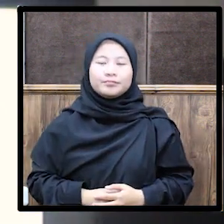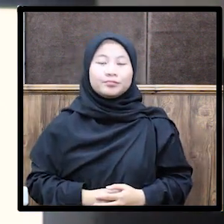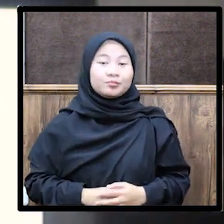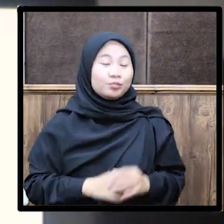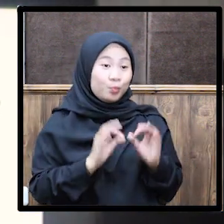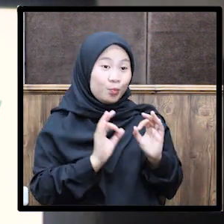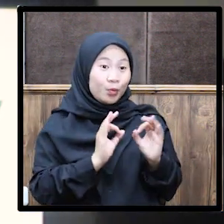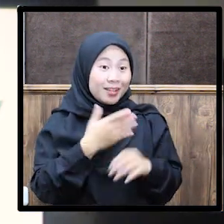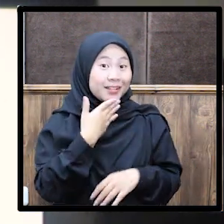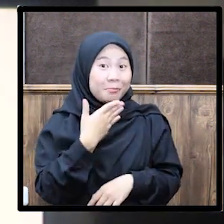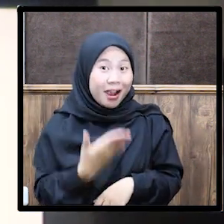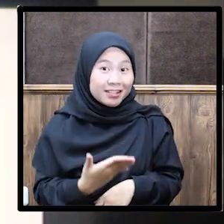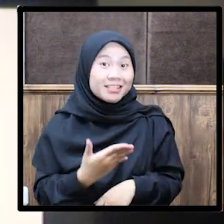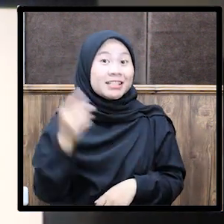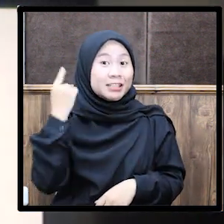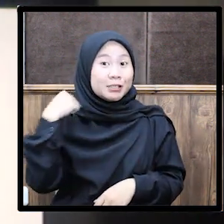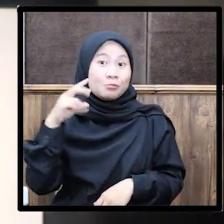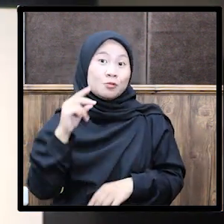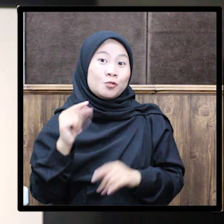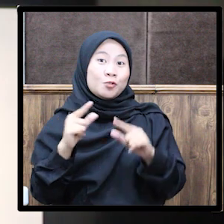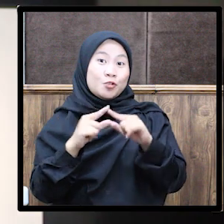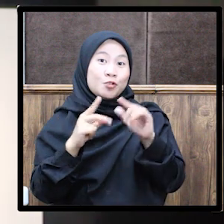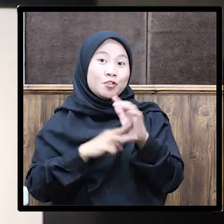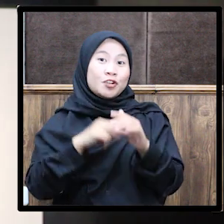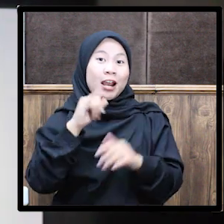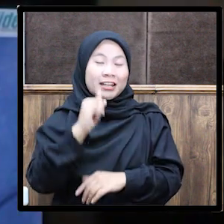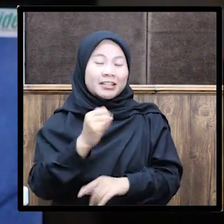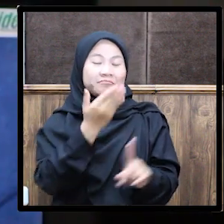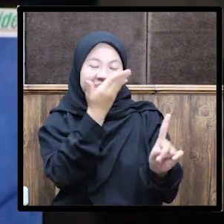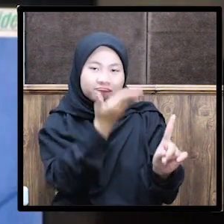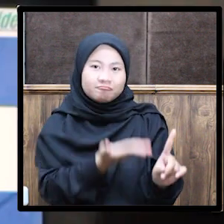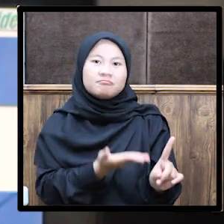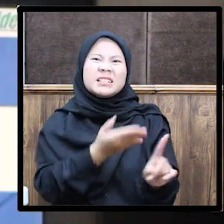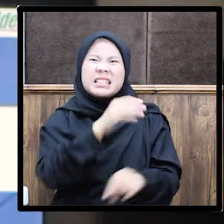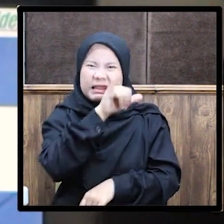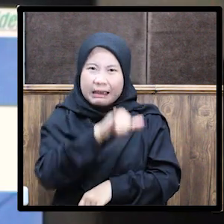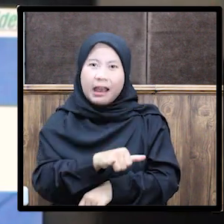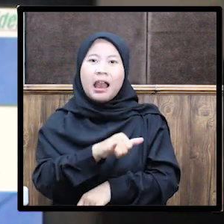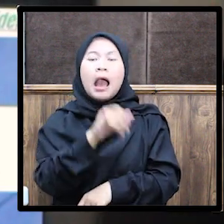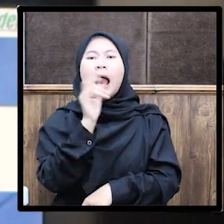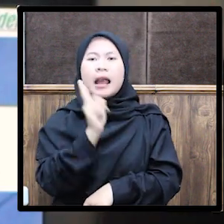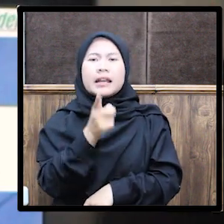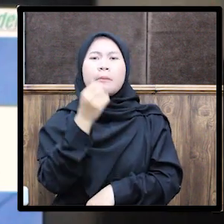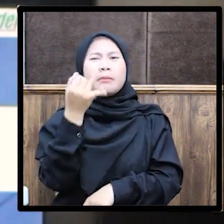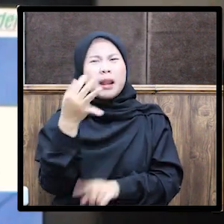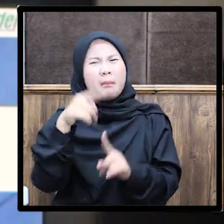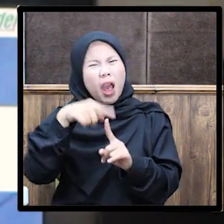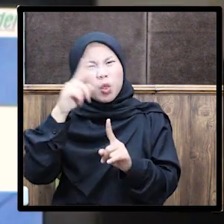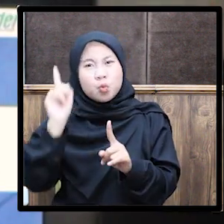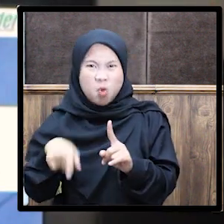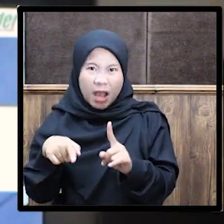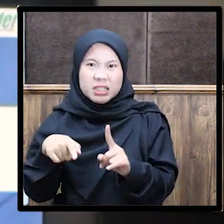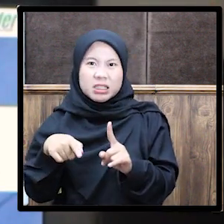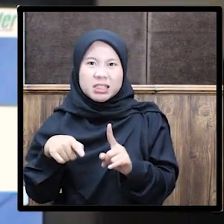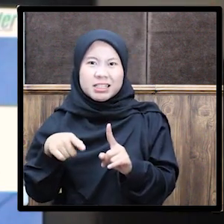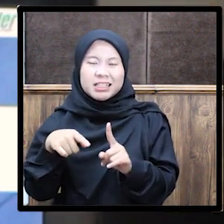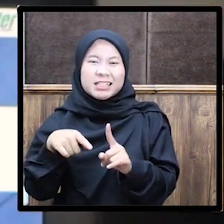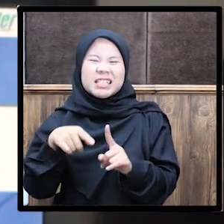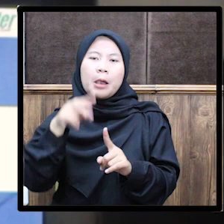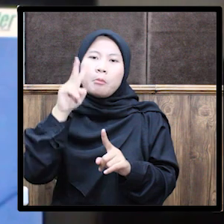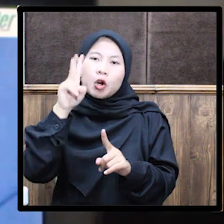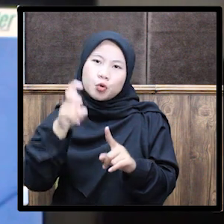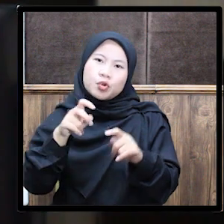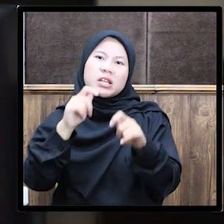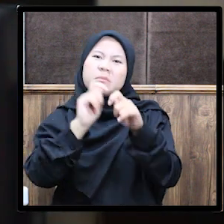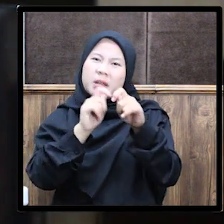dilakukan gitu. Baik, terima kasih Bu Rani. Jadi memang ada beberapa PR yang harus diperbaiki